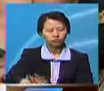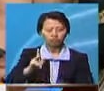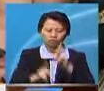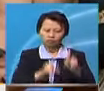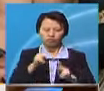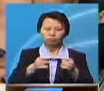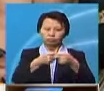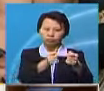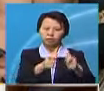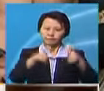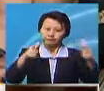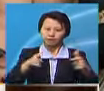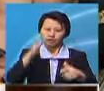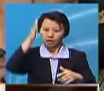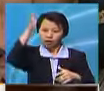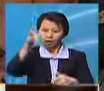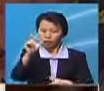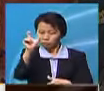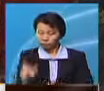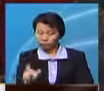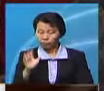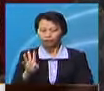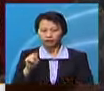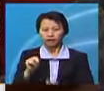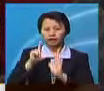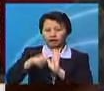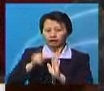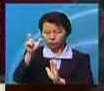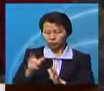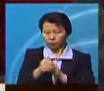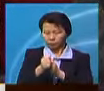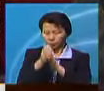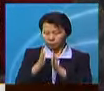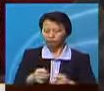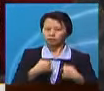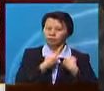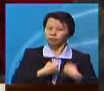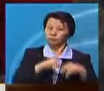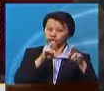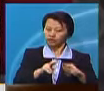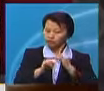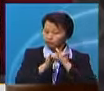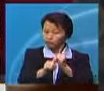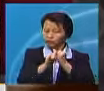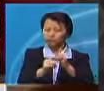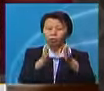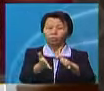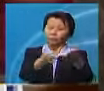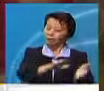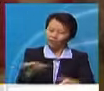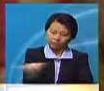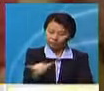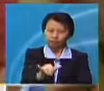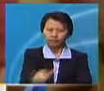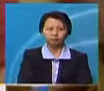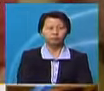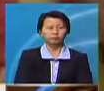Sungai Besar mengharapkan bakal calon pilihan raya kecil nanti seorang pemimpin yang berjiwa rakyat sama seperti Allahyarham Datuk